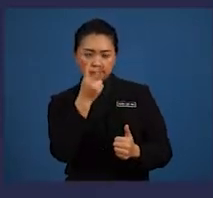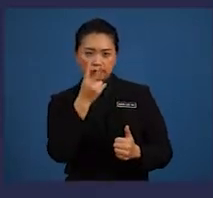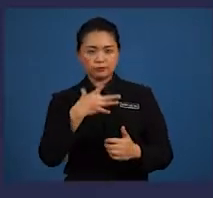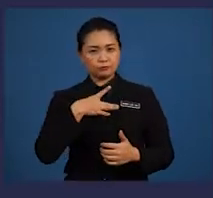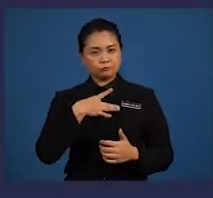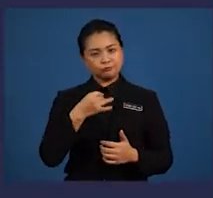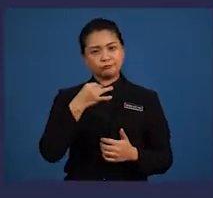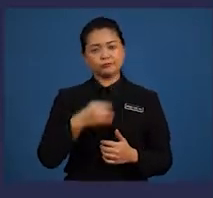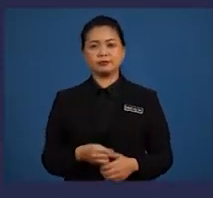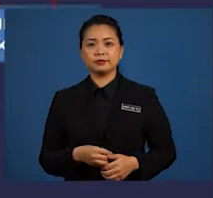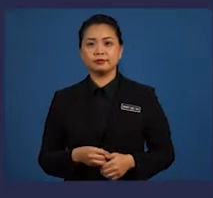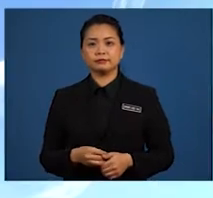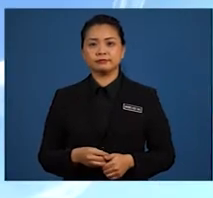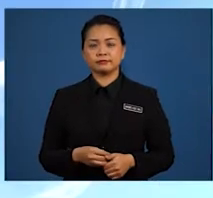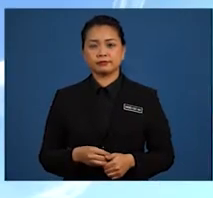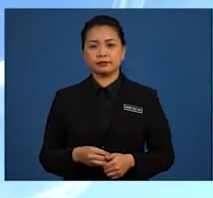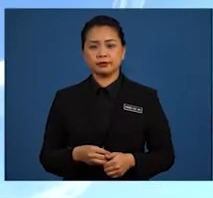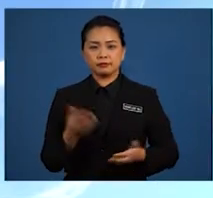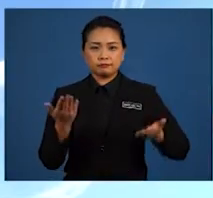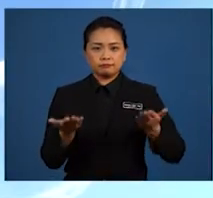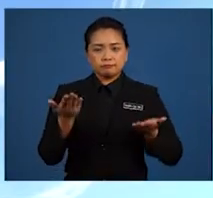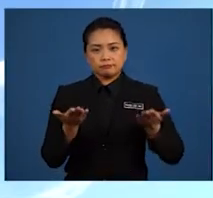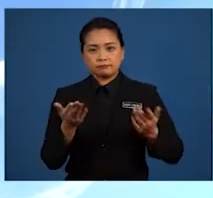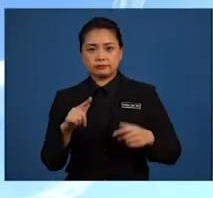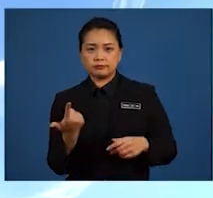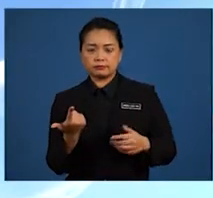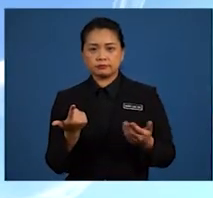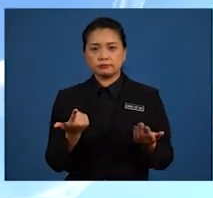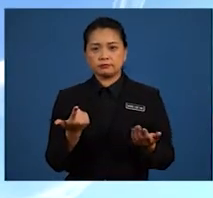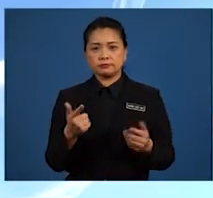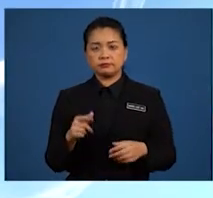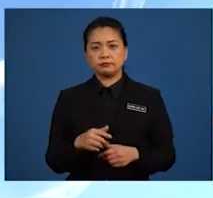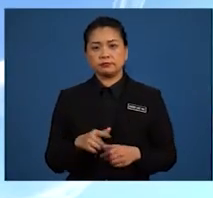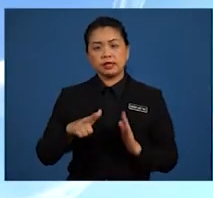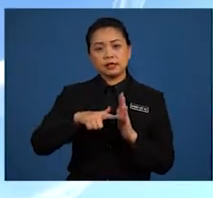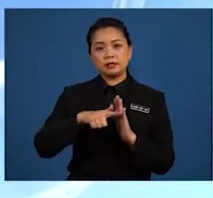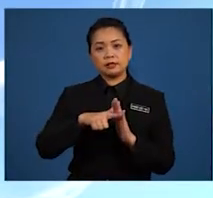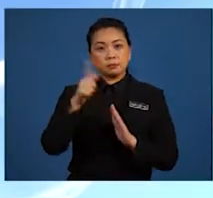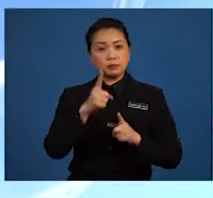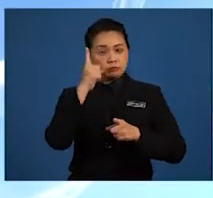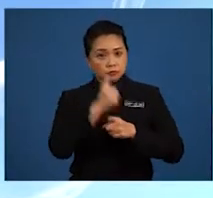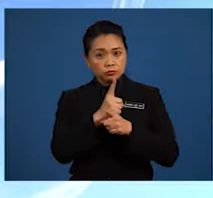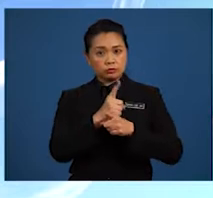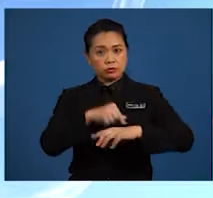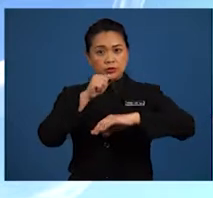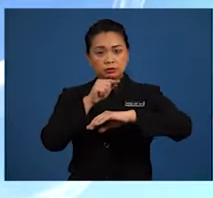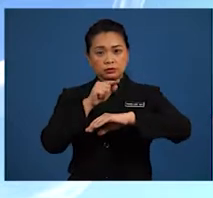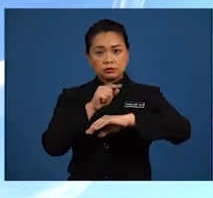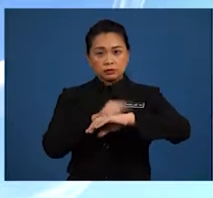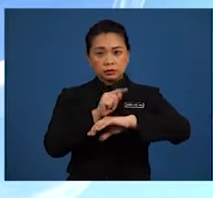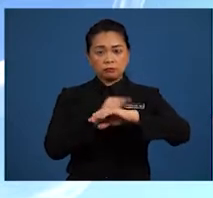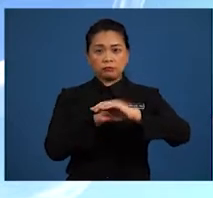atau aplikasi pertimbangan lain pula antaranya ilah lebih realistik dan